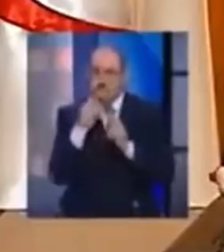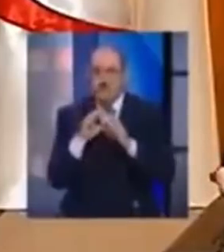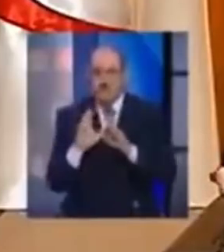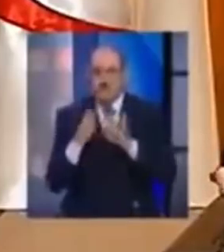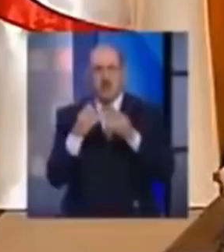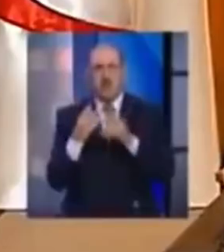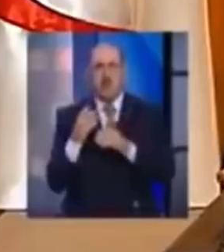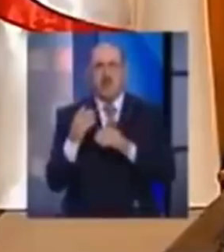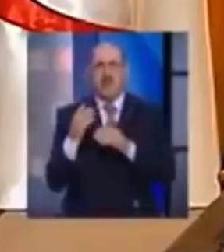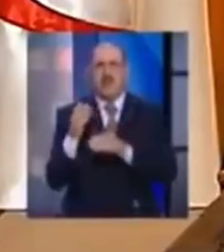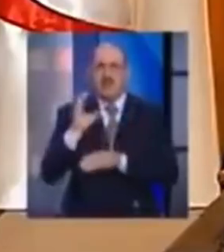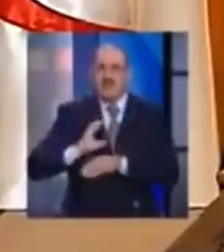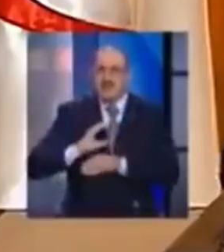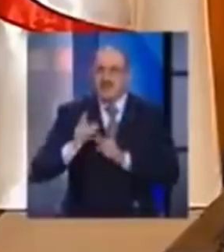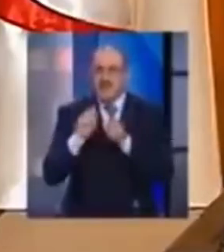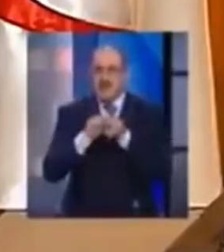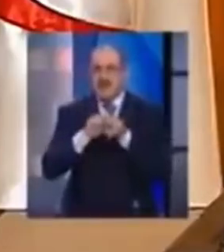تاع تغيير النصوص،